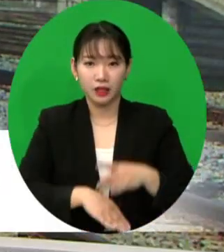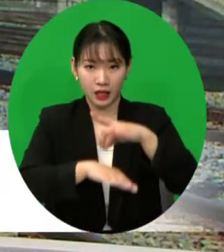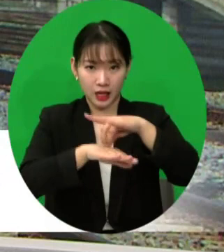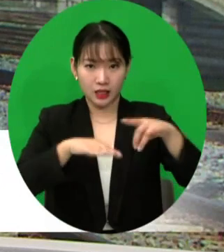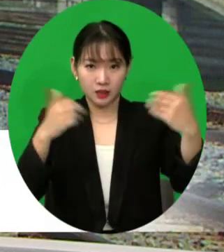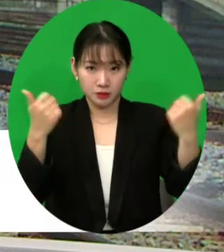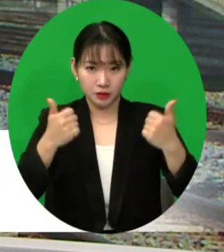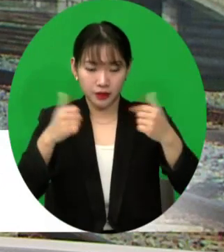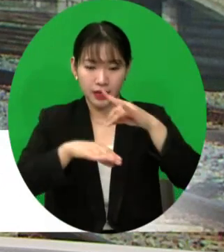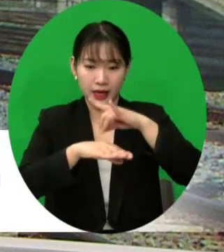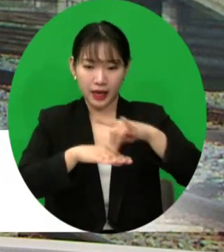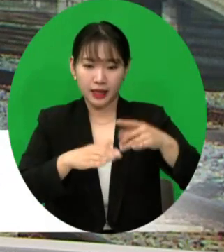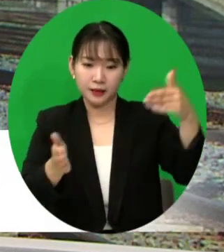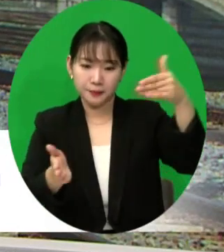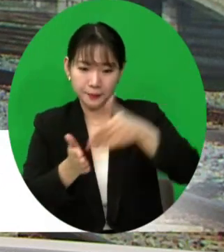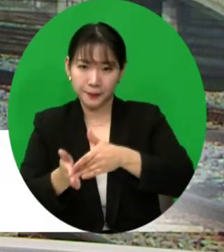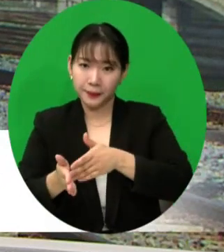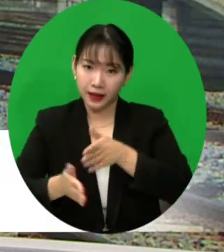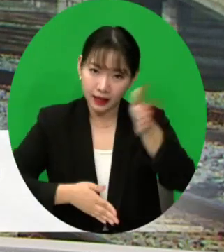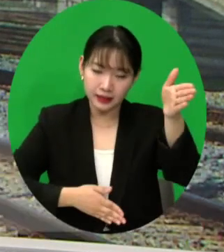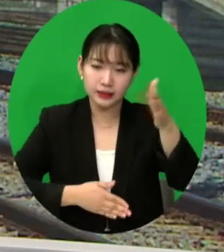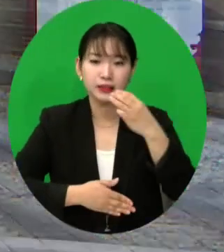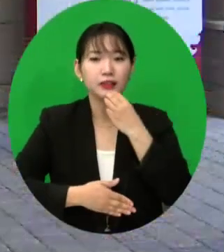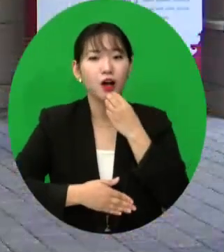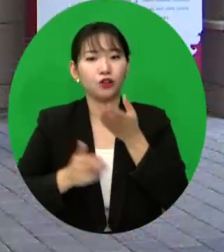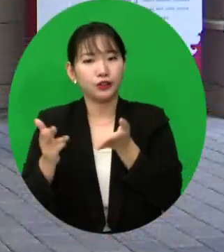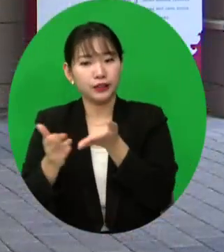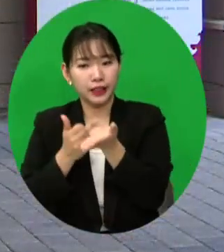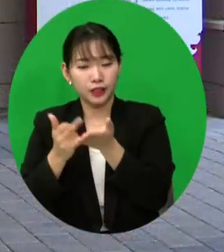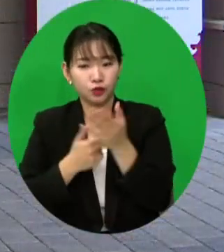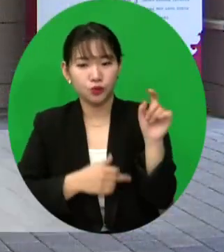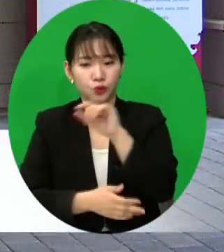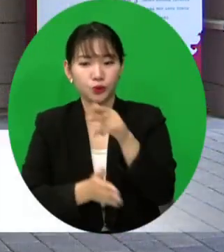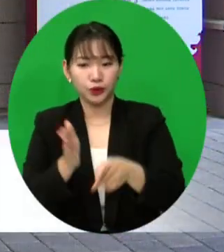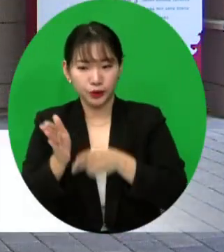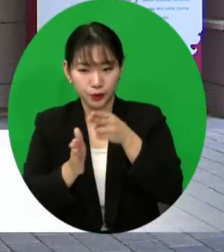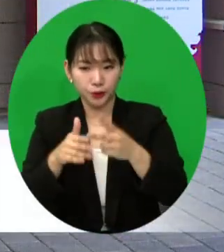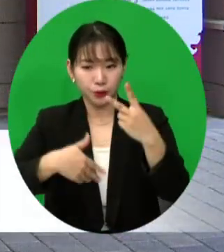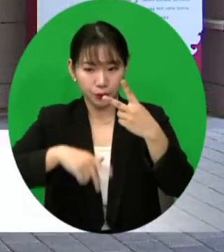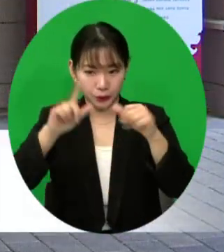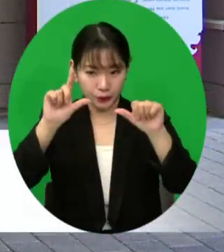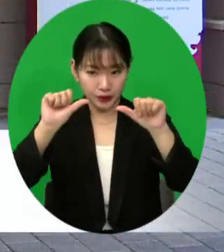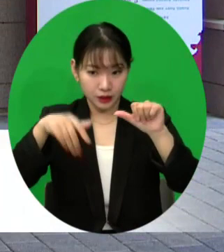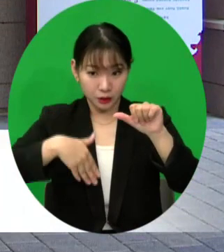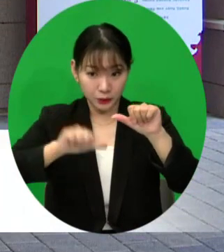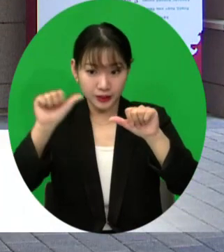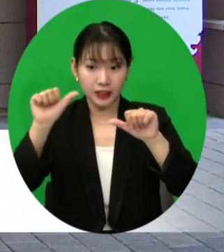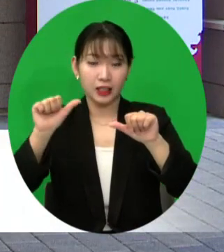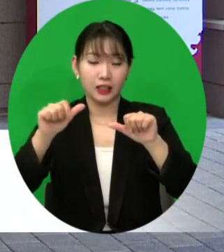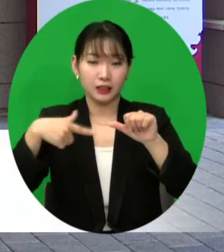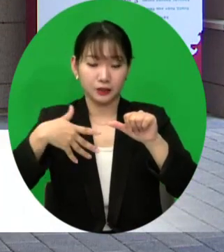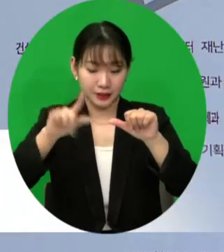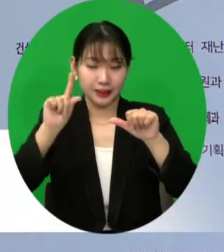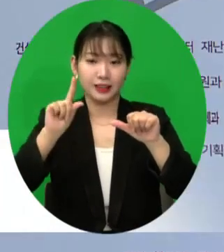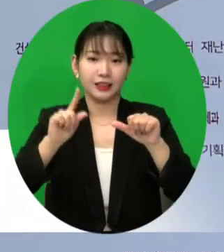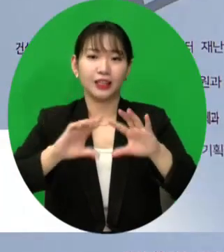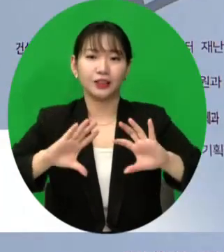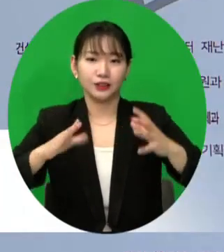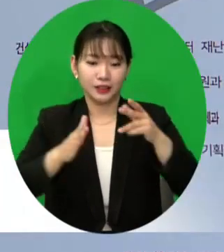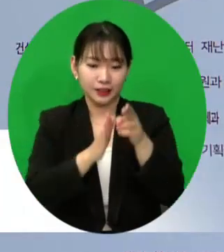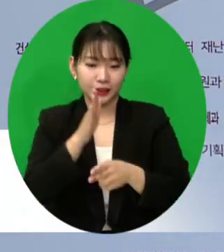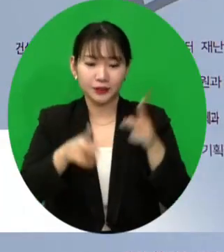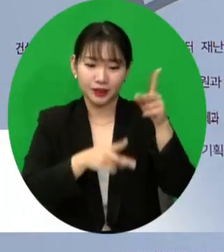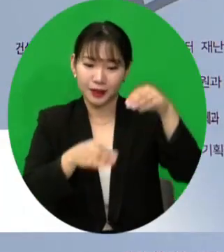해남군 의회는 해남을 경유하는 서울 제주 고속철도를 제5차 국가철도망 사업에 반영해 줄 것을